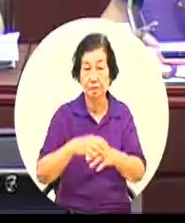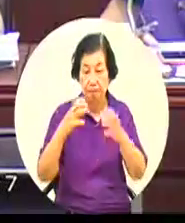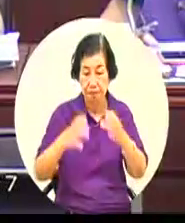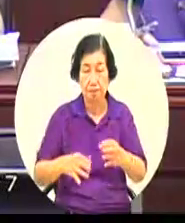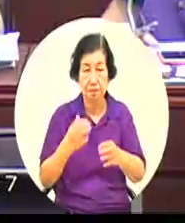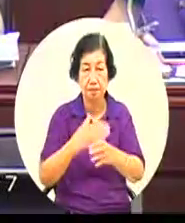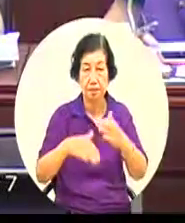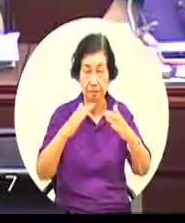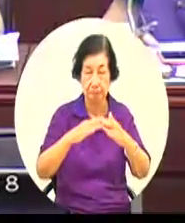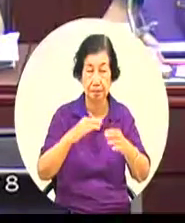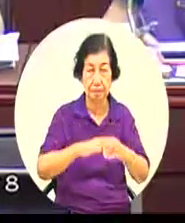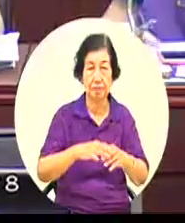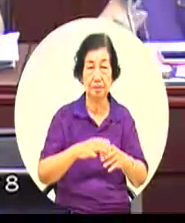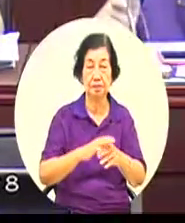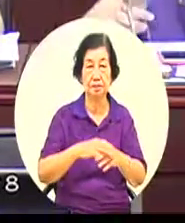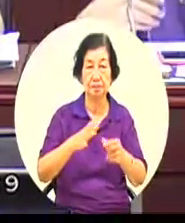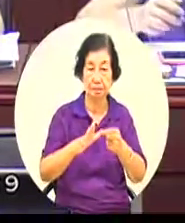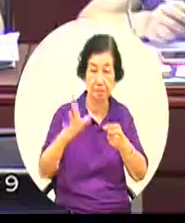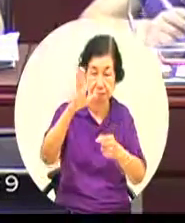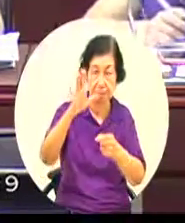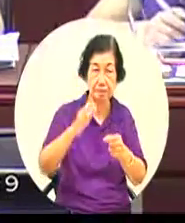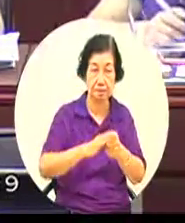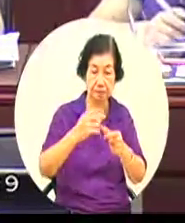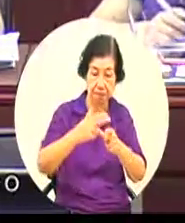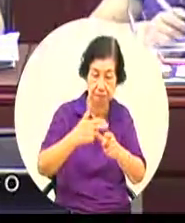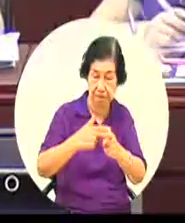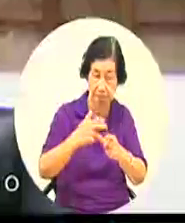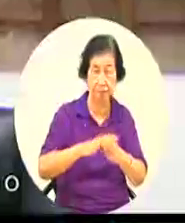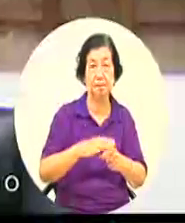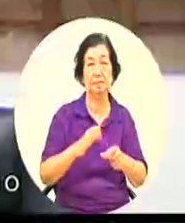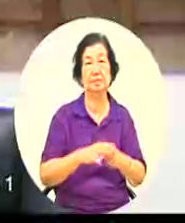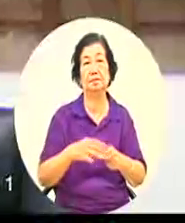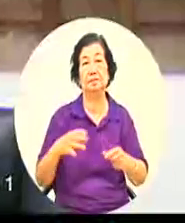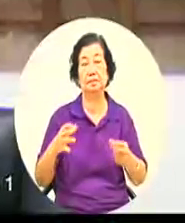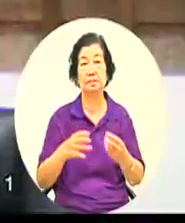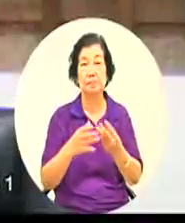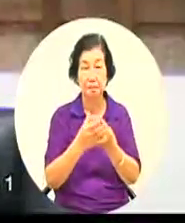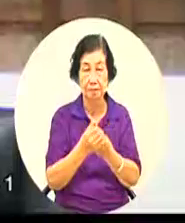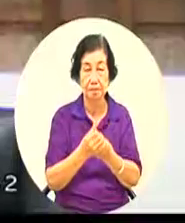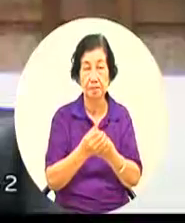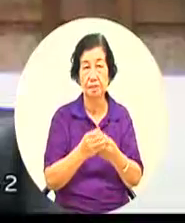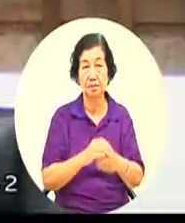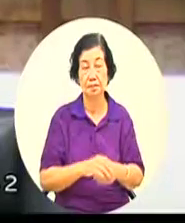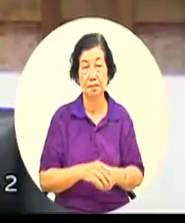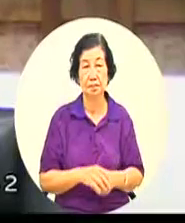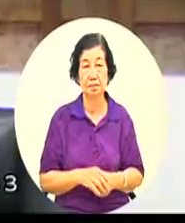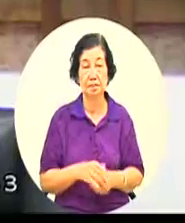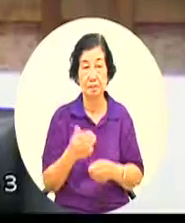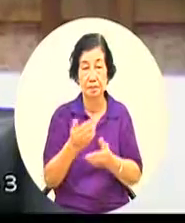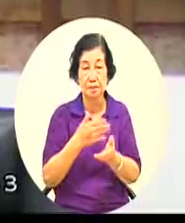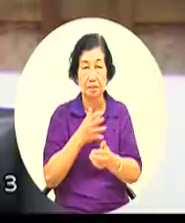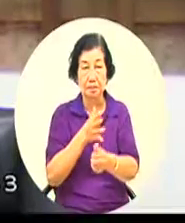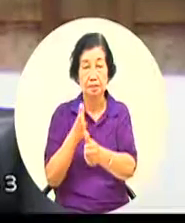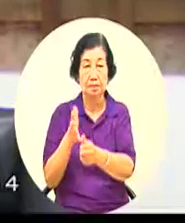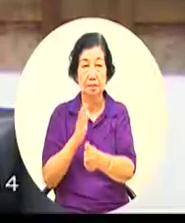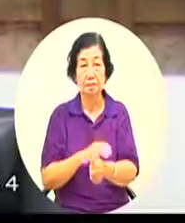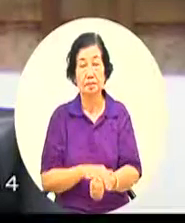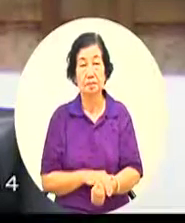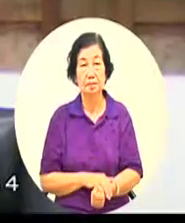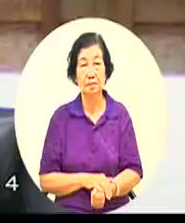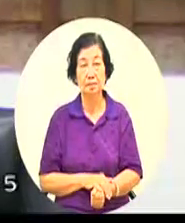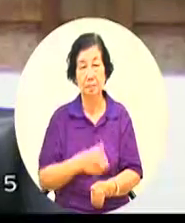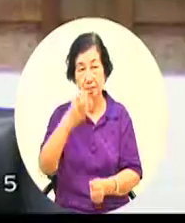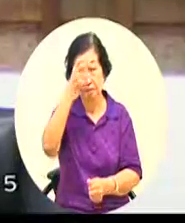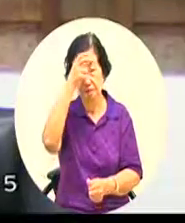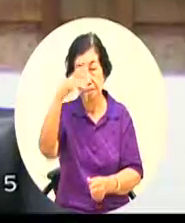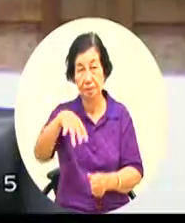以可能涵盖在内，所以两边是不一样的。 是，好，局长你先请坐下啊、哦嗯。这个我刚刚也问了啊、哦，这个警察局